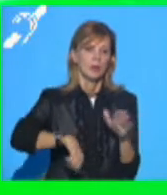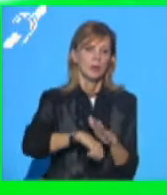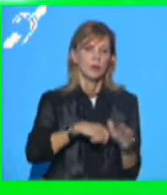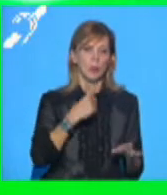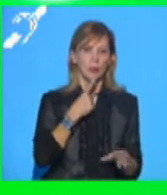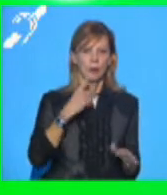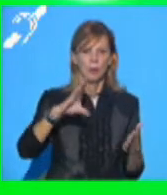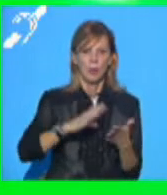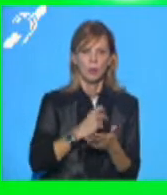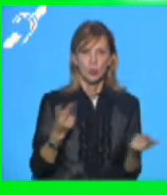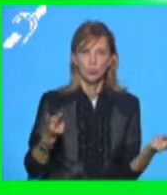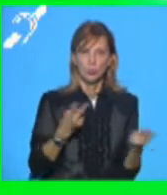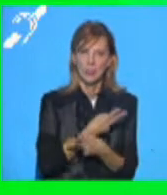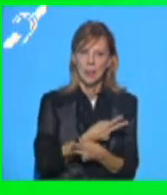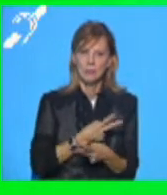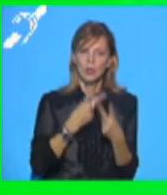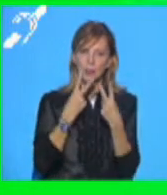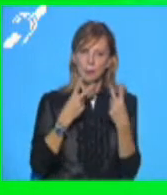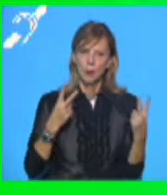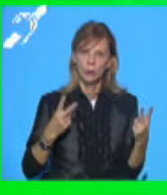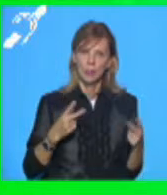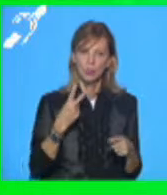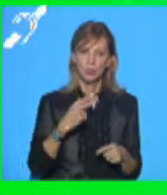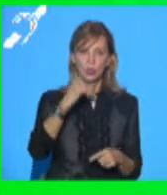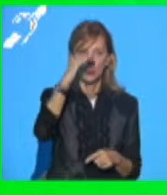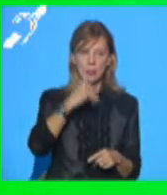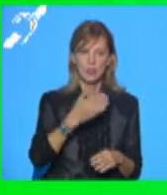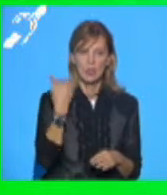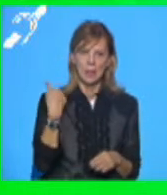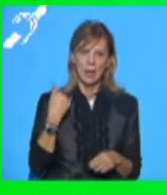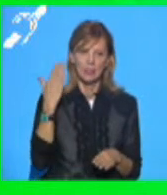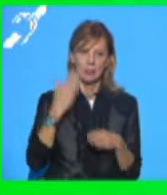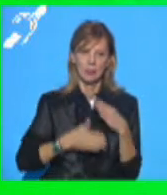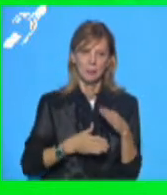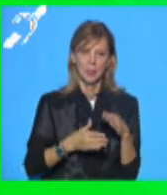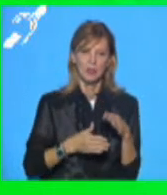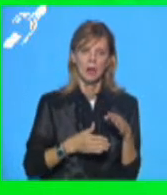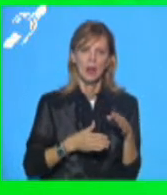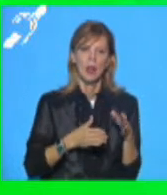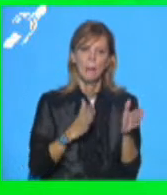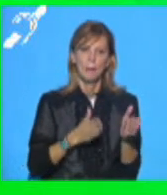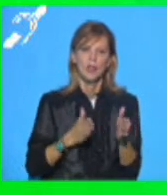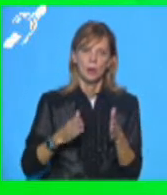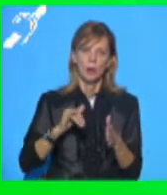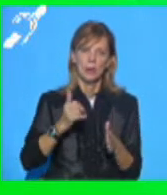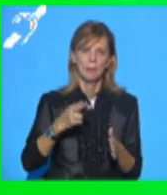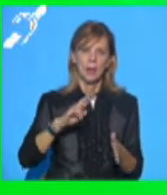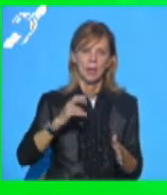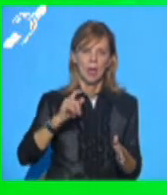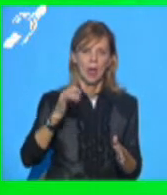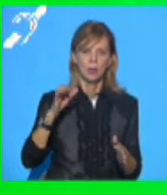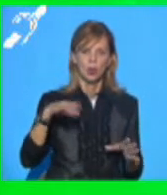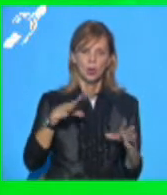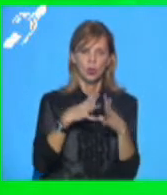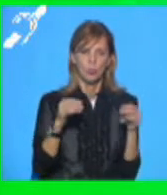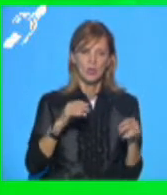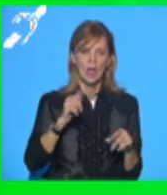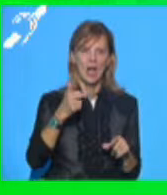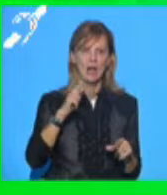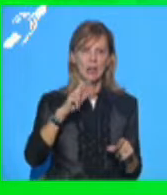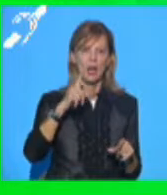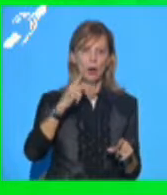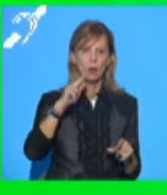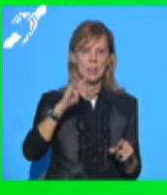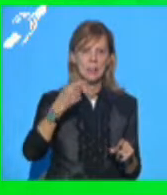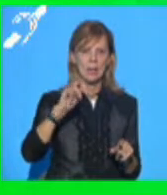Universitatea Craiova a reușit un transfer de senzație cu doar 2 zile înainte de finalul perioadei de mercato în România. Arlauskis, de 34